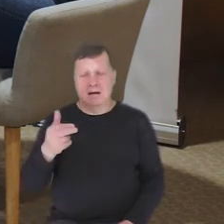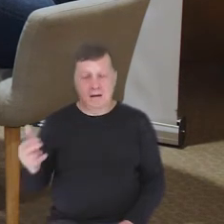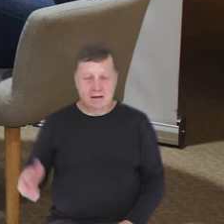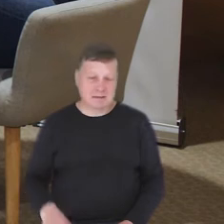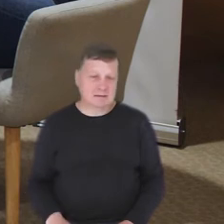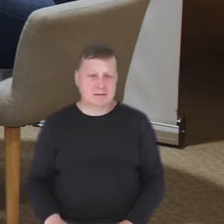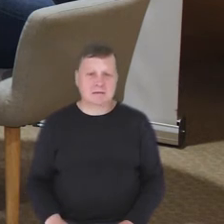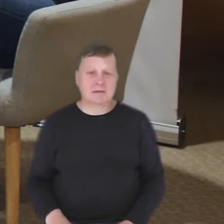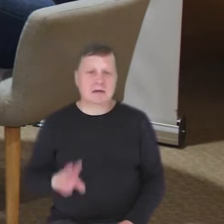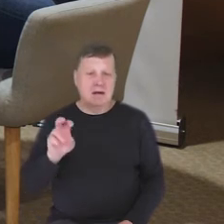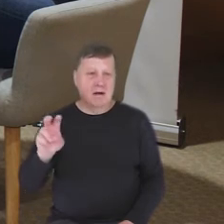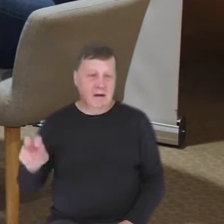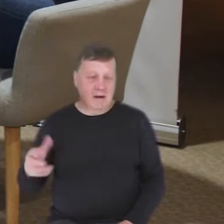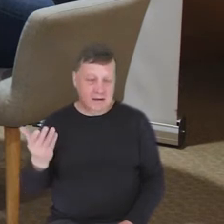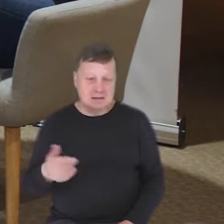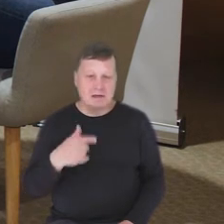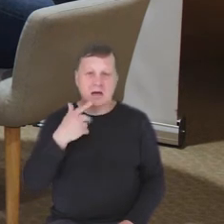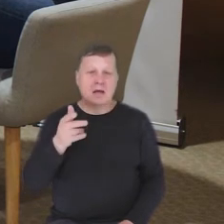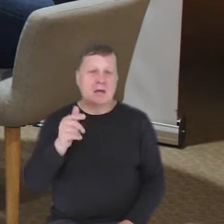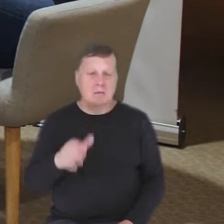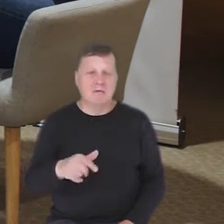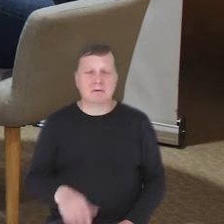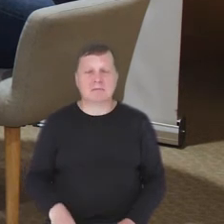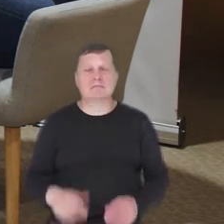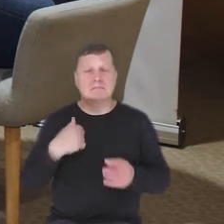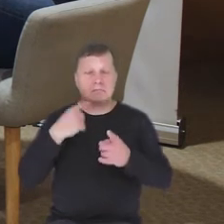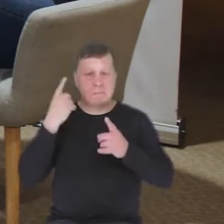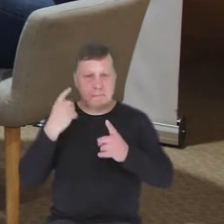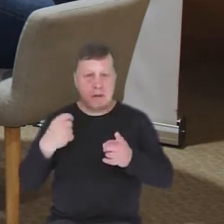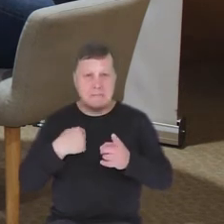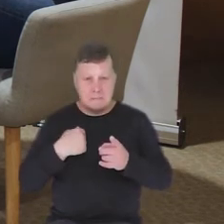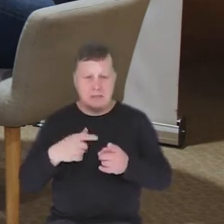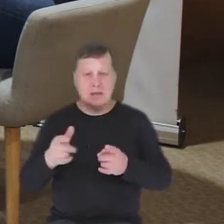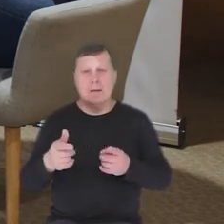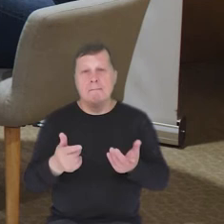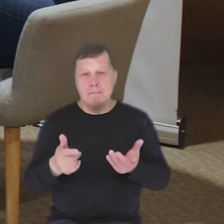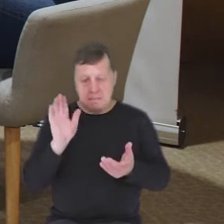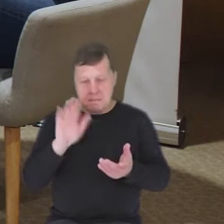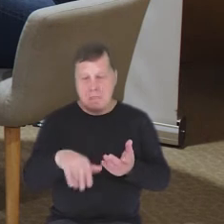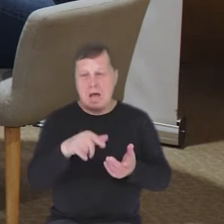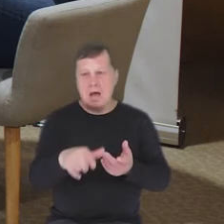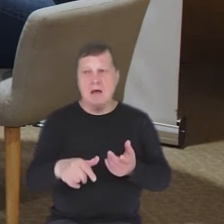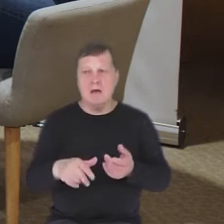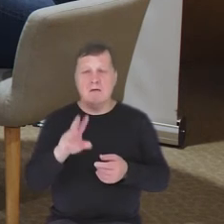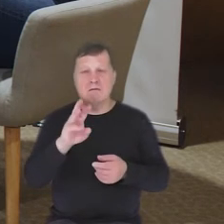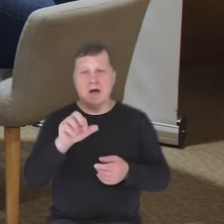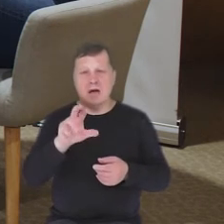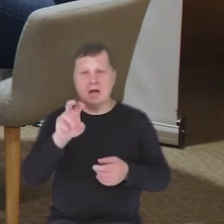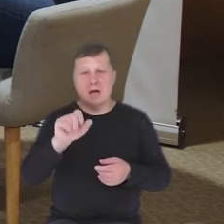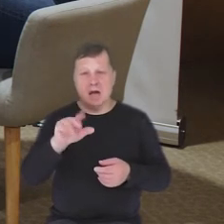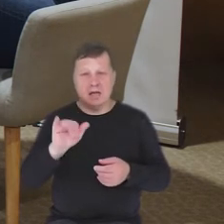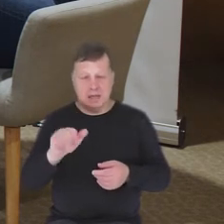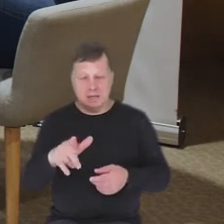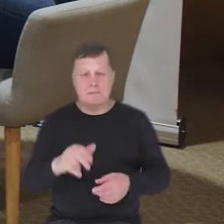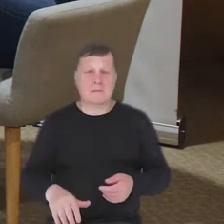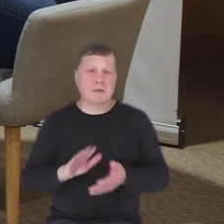ISBN może być, ponieważ warchlaki mają ISBN i pamiętam, że w końcu, no mają, to jest mniejszy podatek.